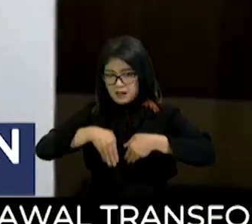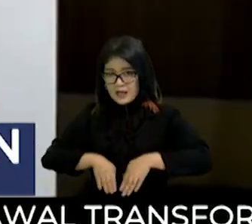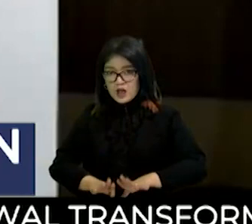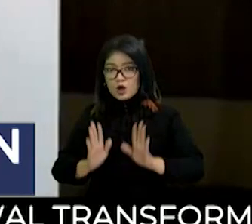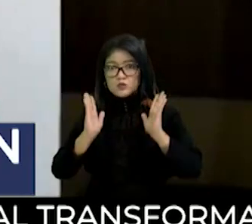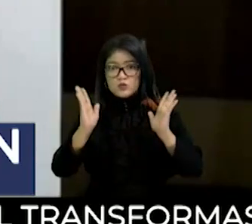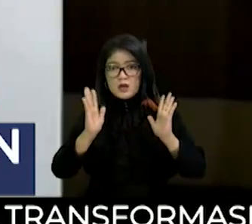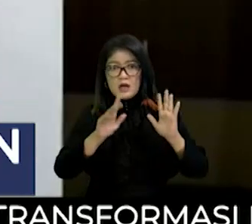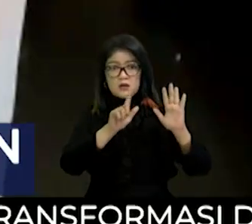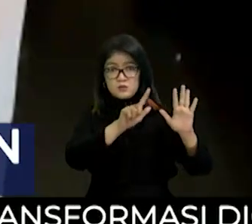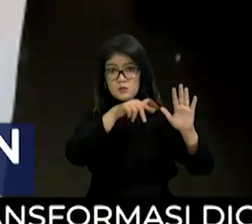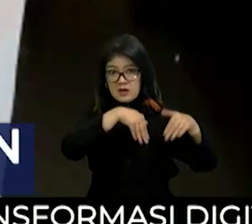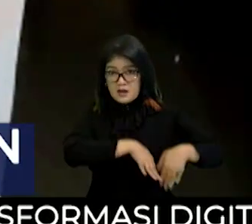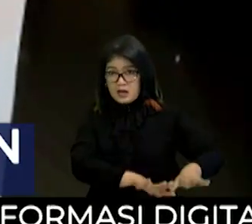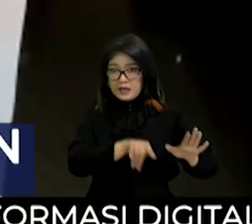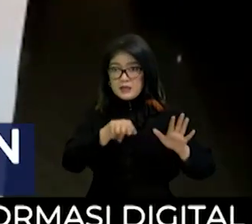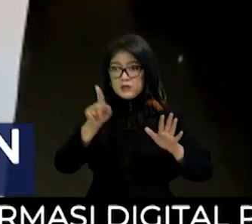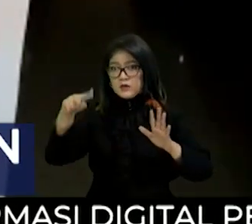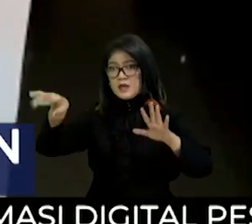melahirkan berasal dari Garut.